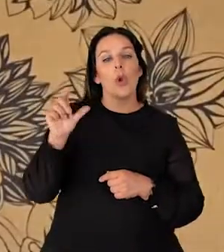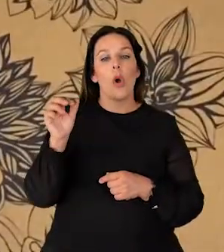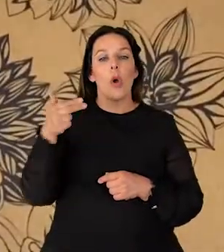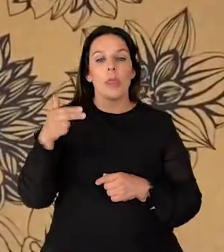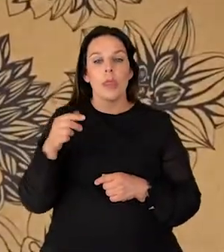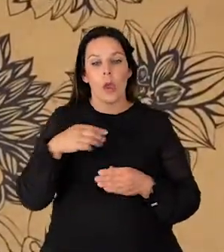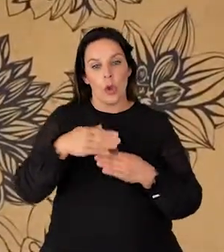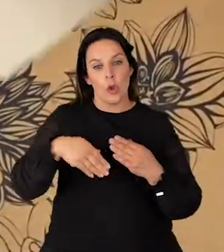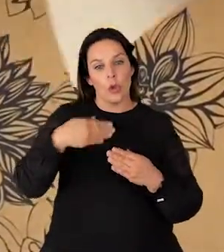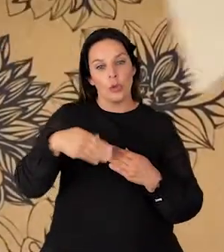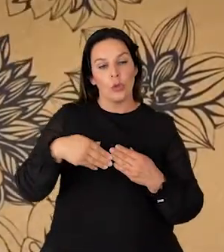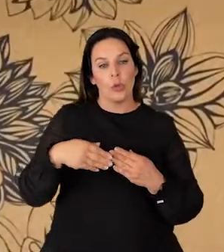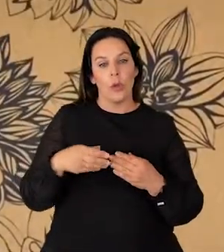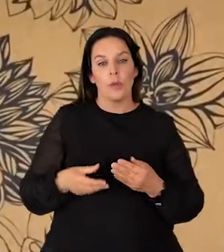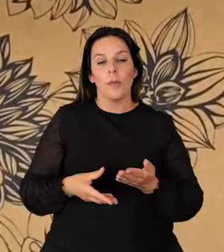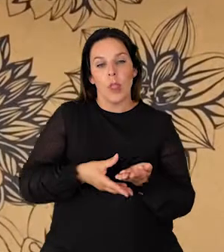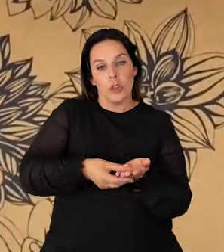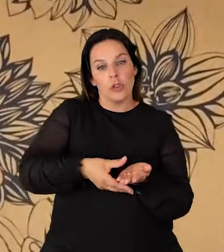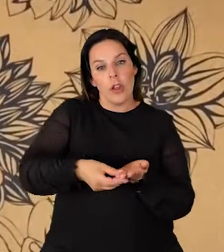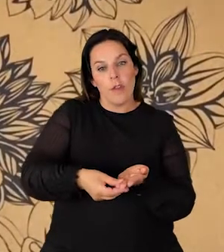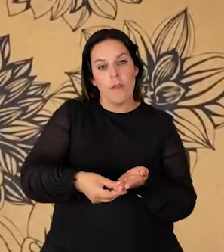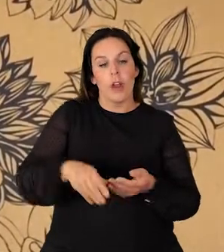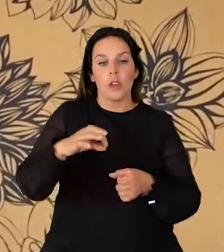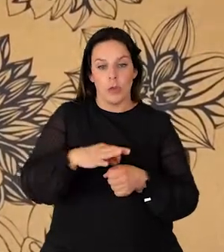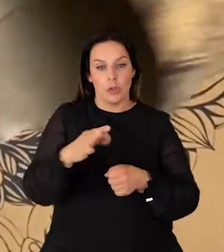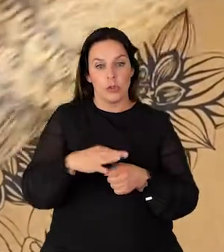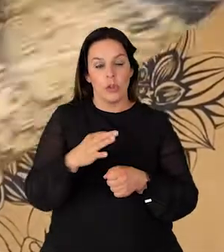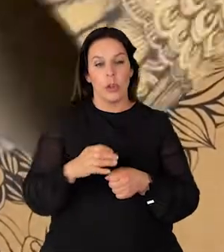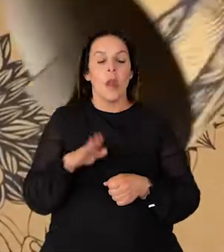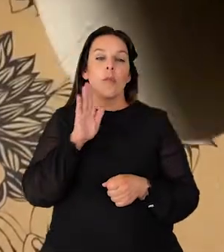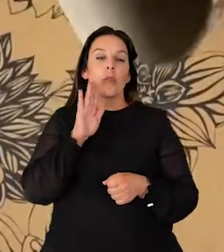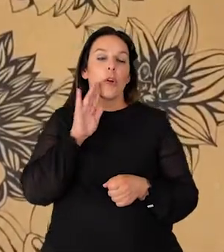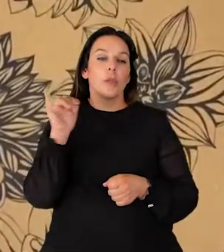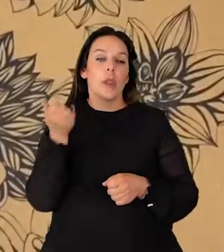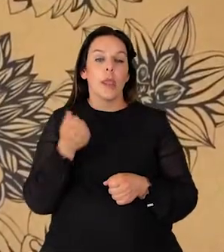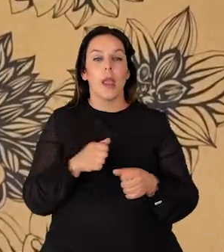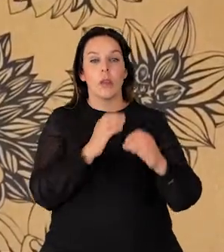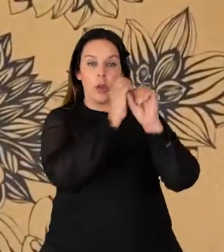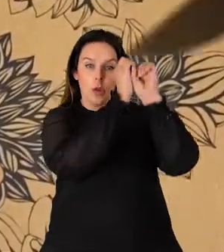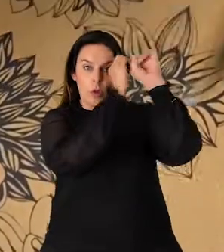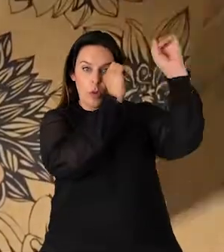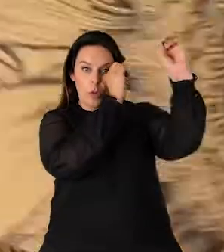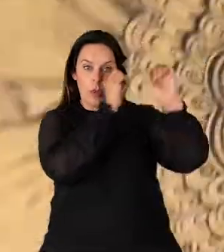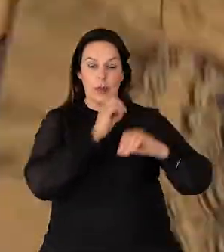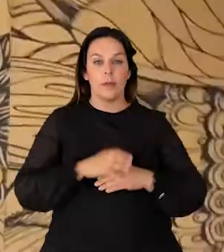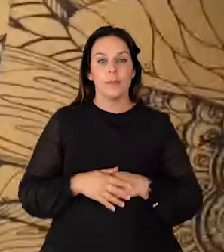go zszywaczami, tak jak przy naszej lunecie.